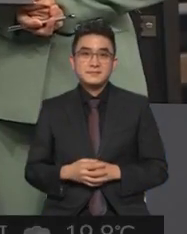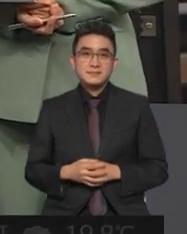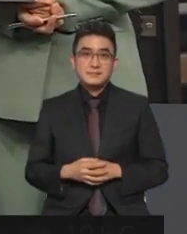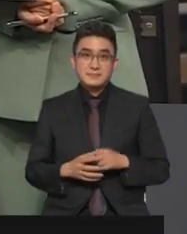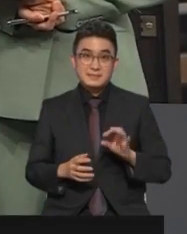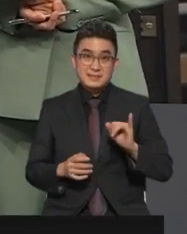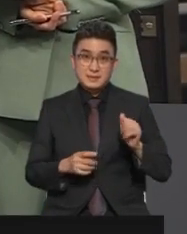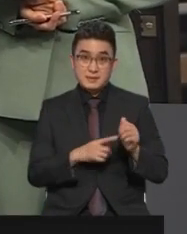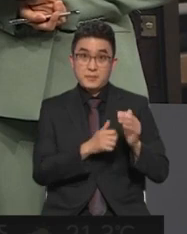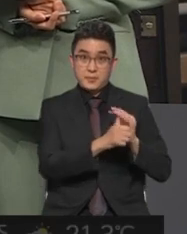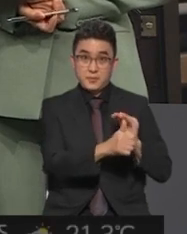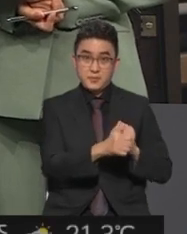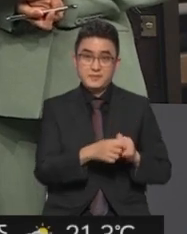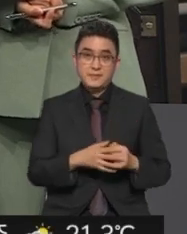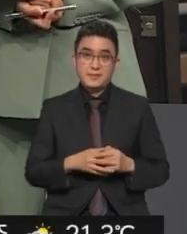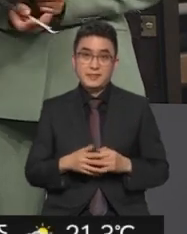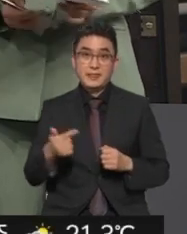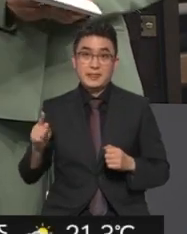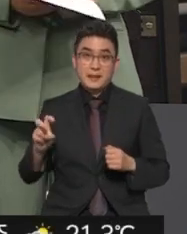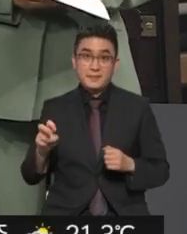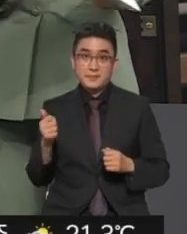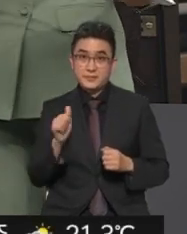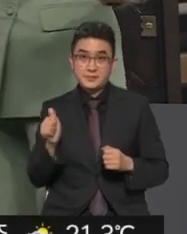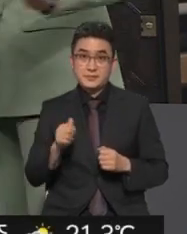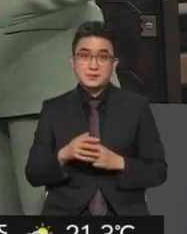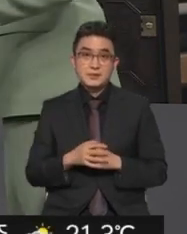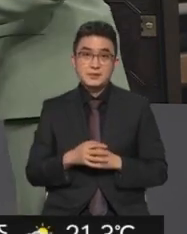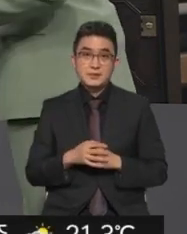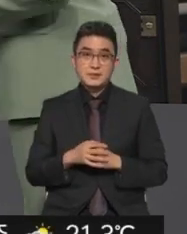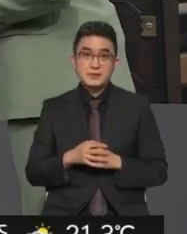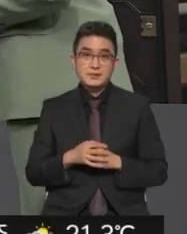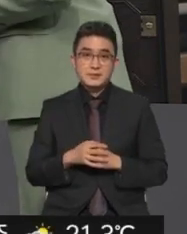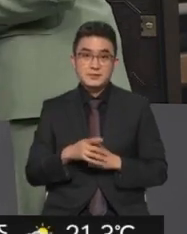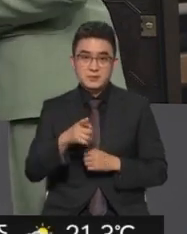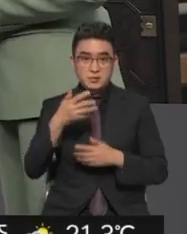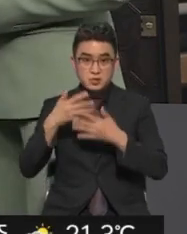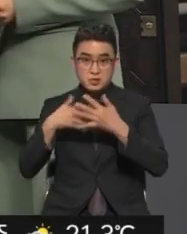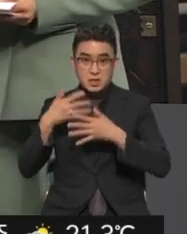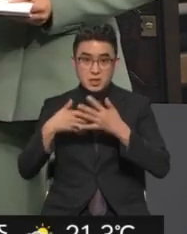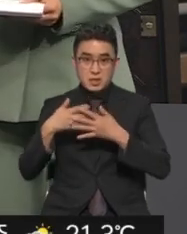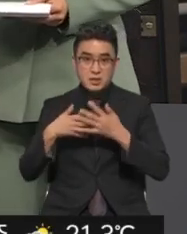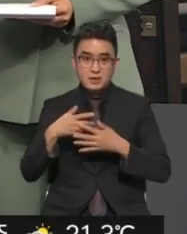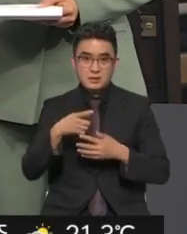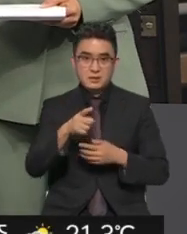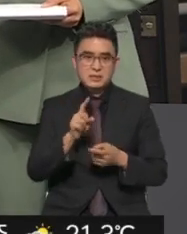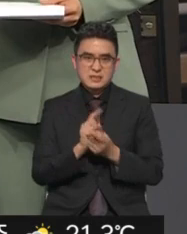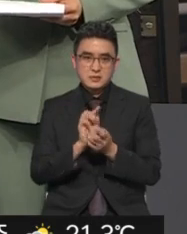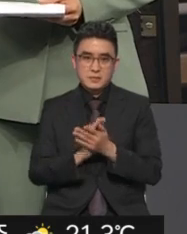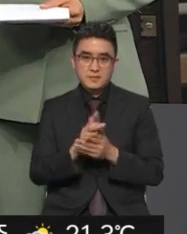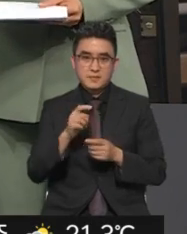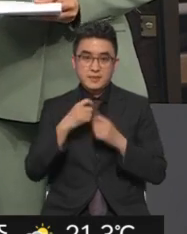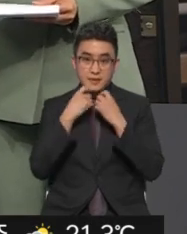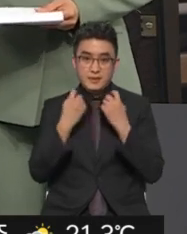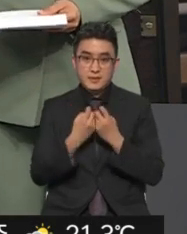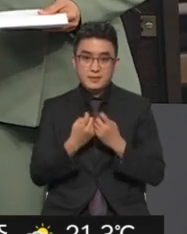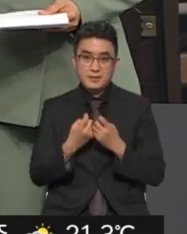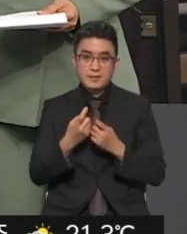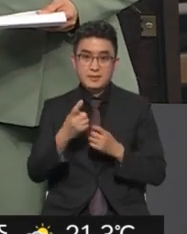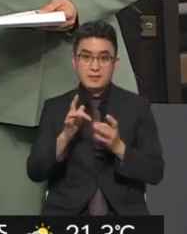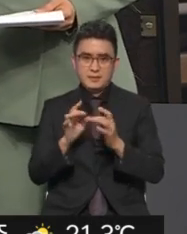남변호 사가 씨와 인터뷰한이 바로이 영상 직접 소셜미디어에 공유하기도 했는데요